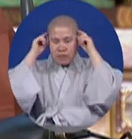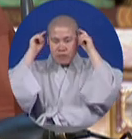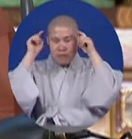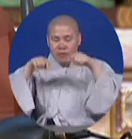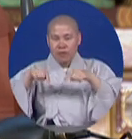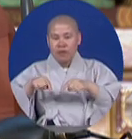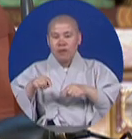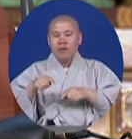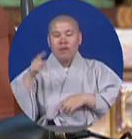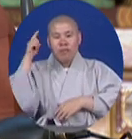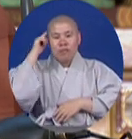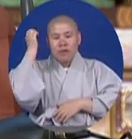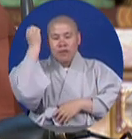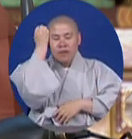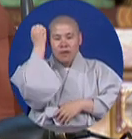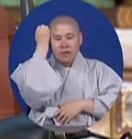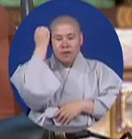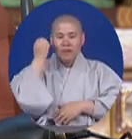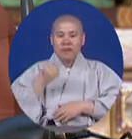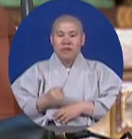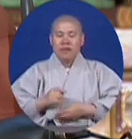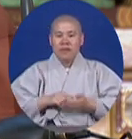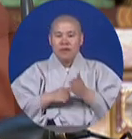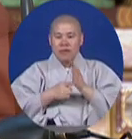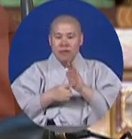그걸 번뇌라고 그럽니다.